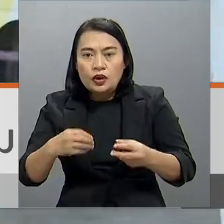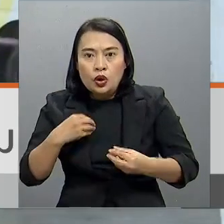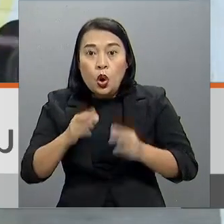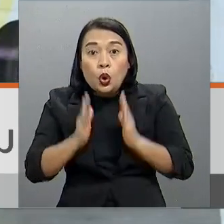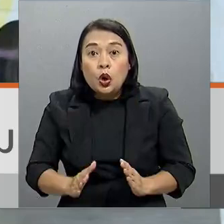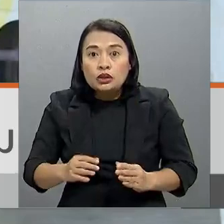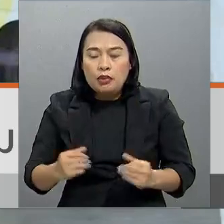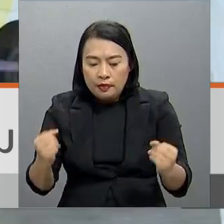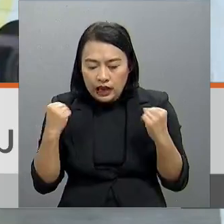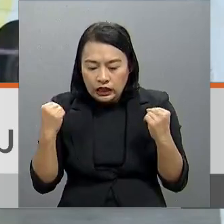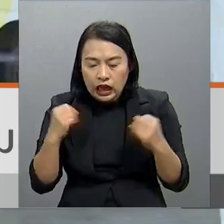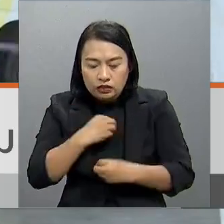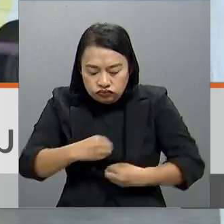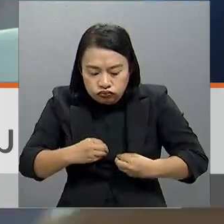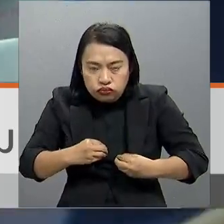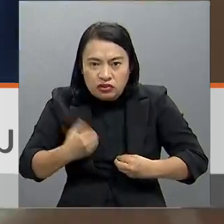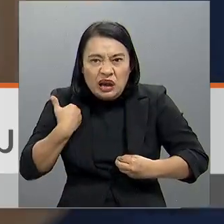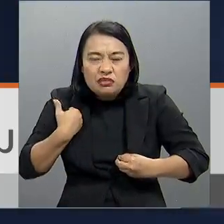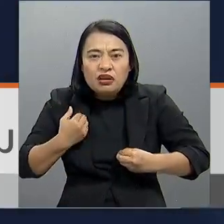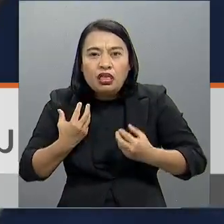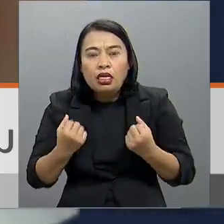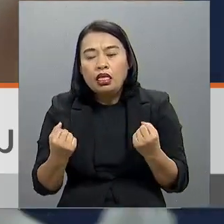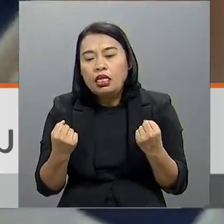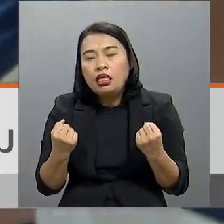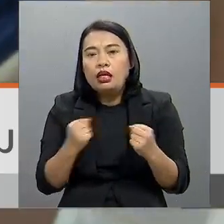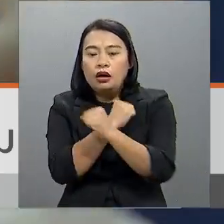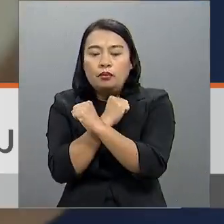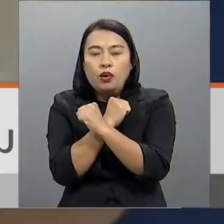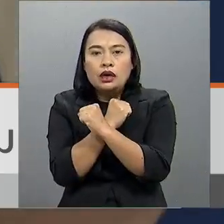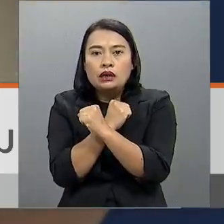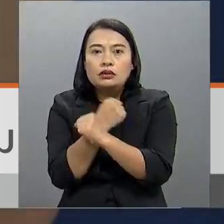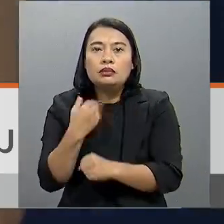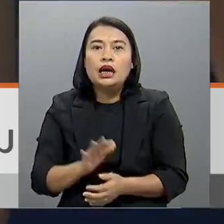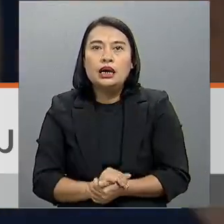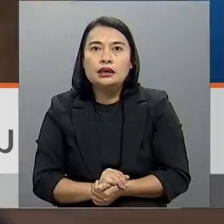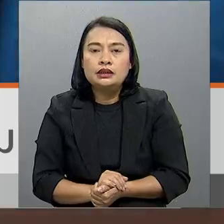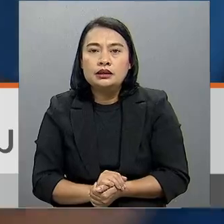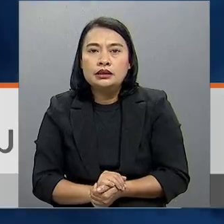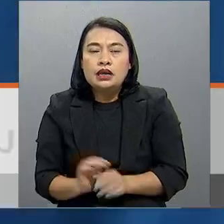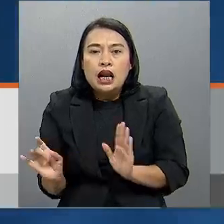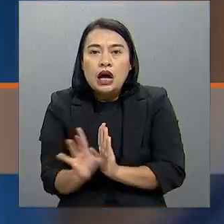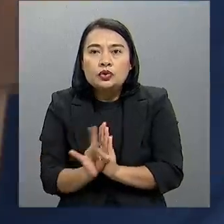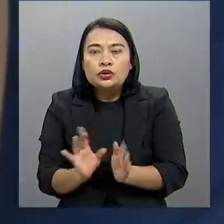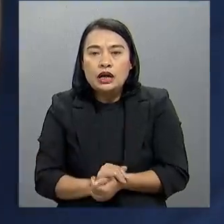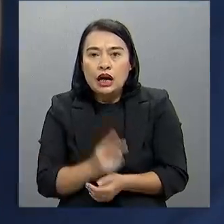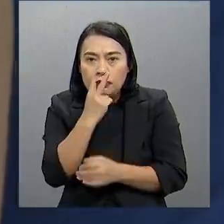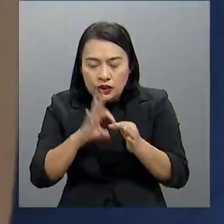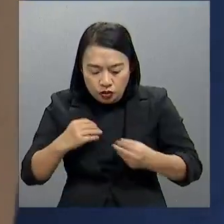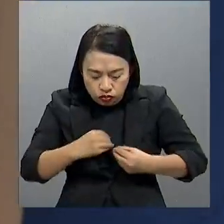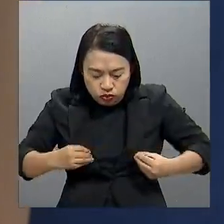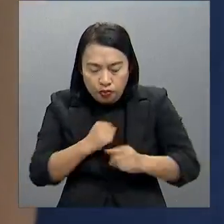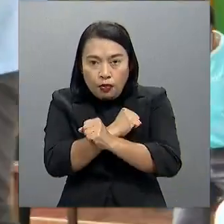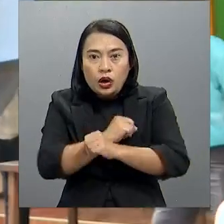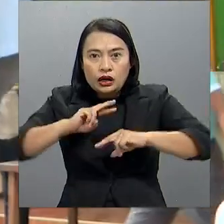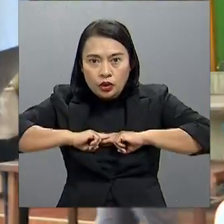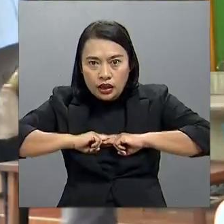ระดับภูมิคุ้มกันลดลงจนไม่สามารถป้องกันได้และสุดท้ายคือการประมาณการระดับภูมิคุ้มกันไปตรวจจากกลุ่ม